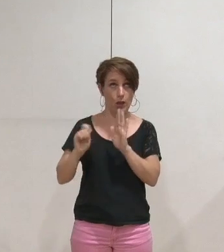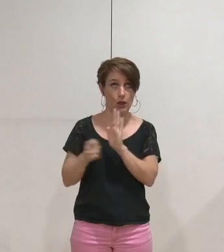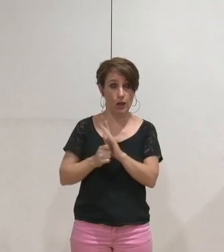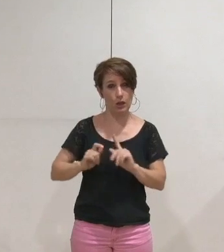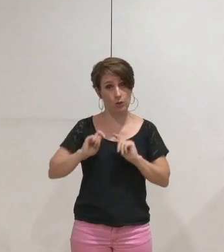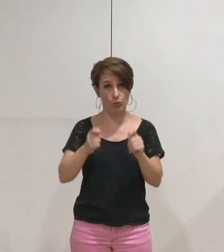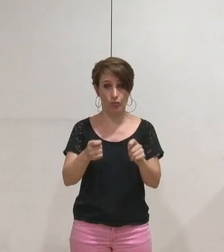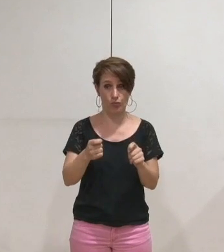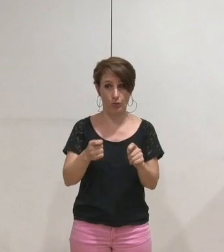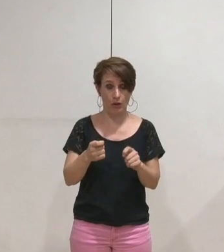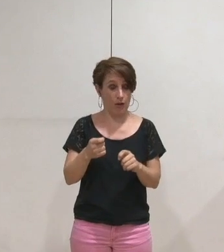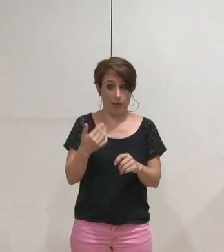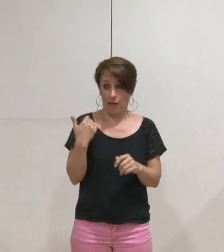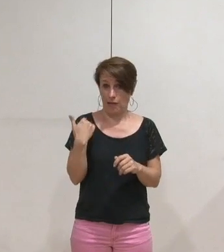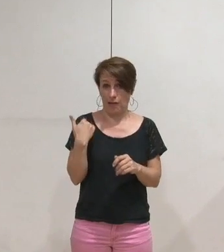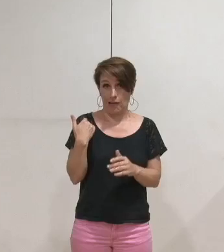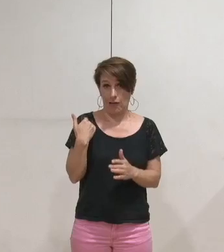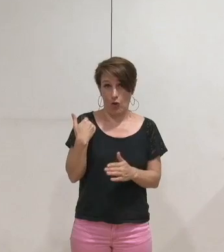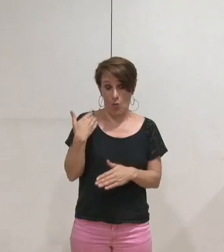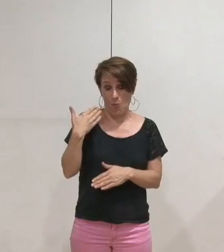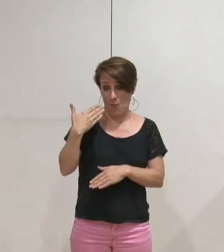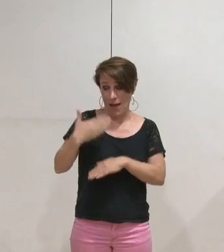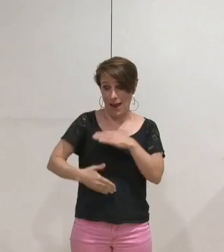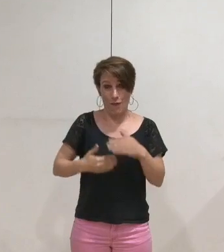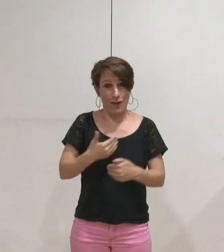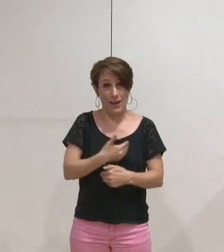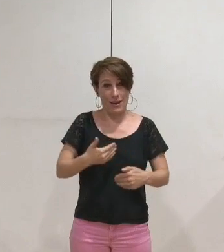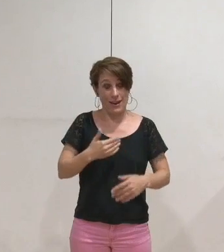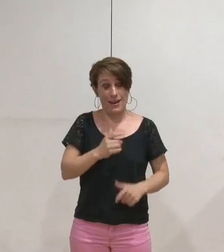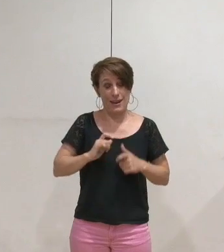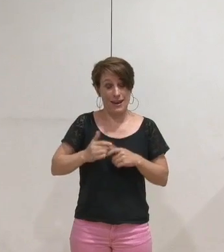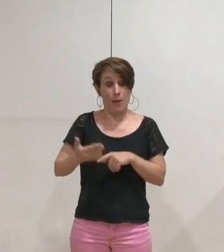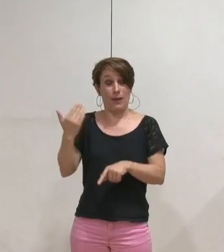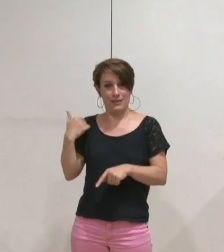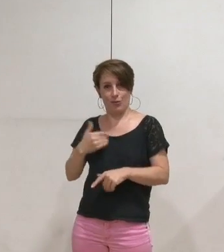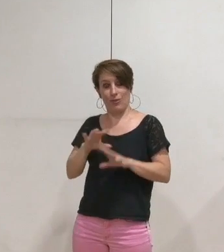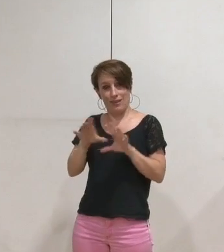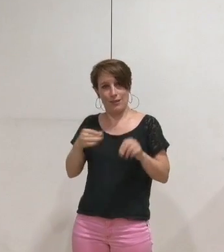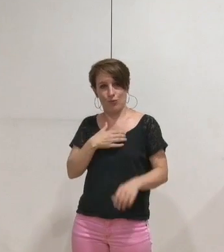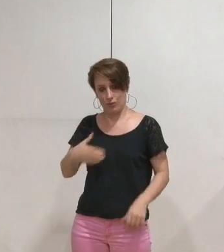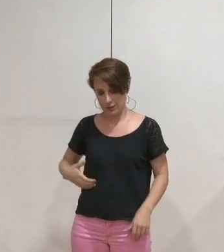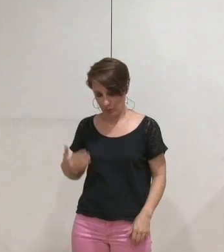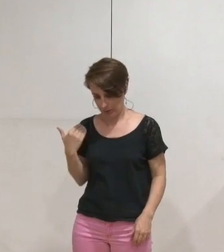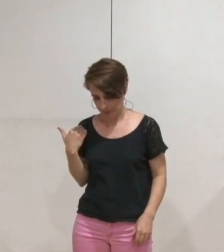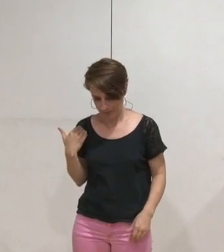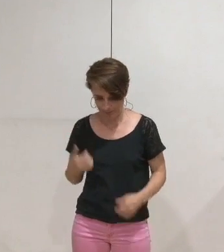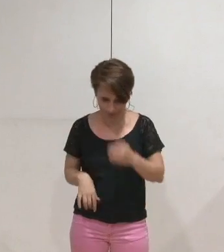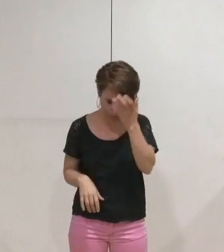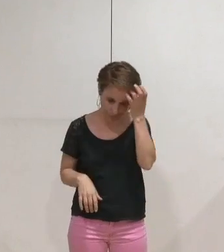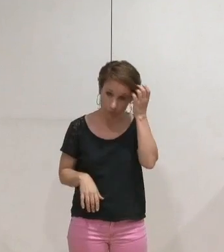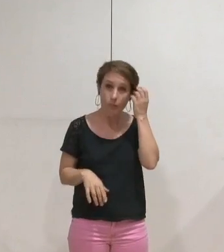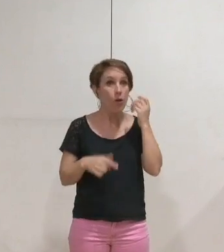crois juste à la toute fin de la de la précédente équipe municipale dans un contexte mais je le dis de manière très